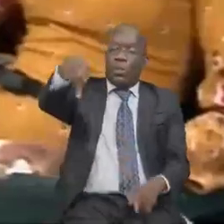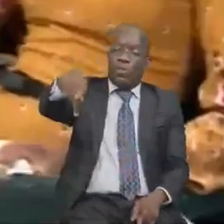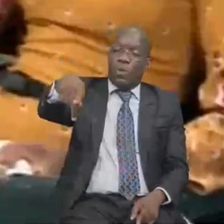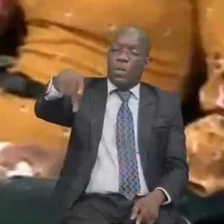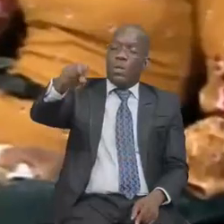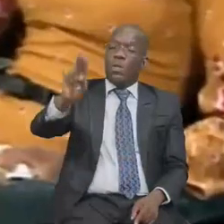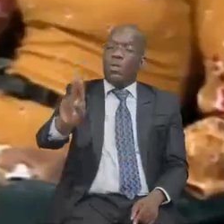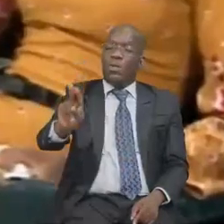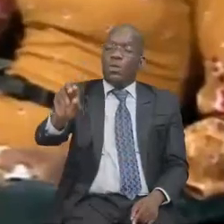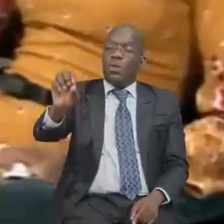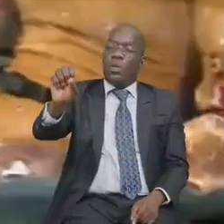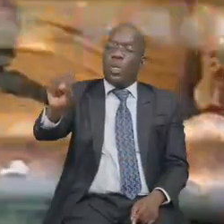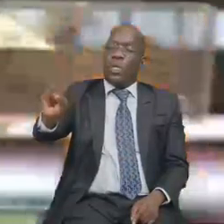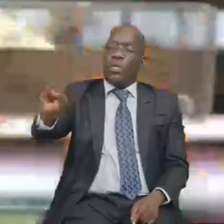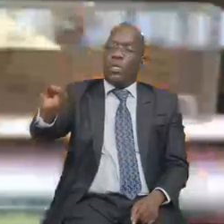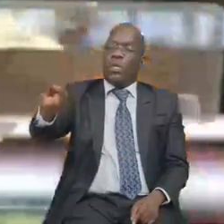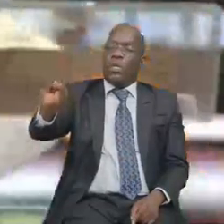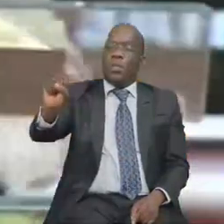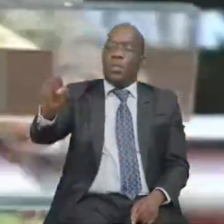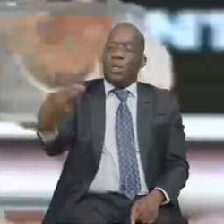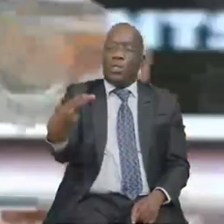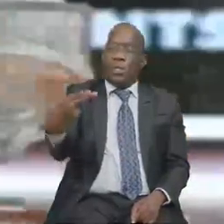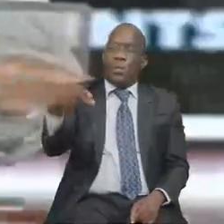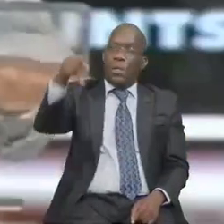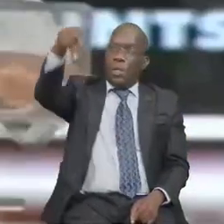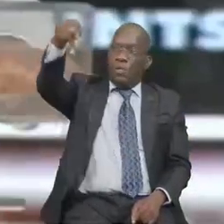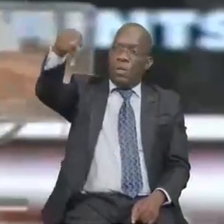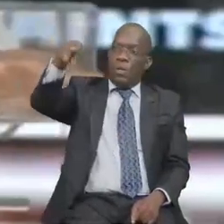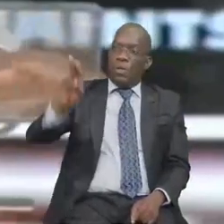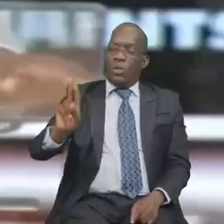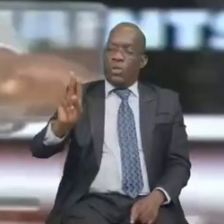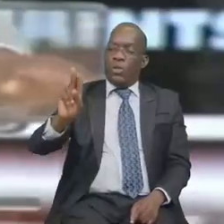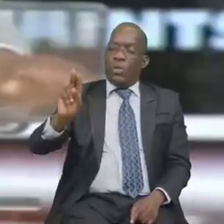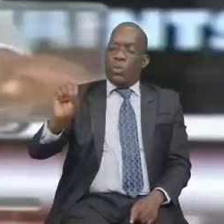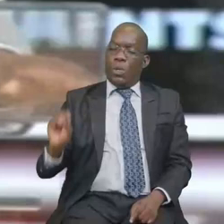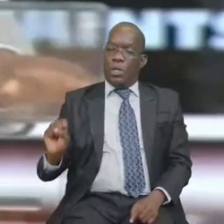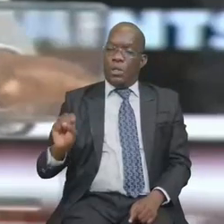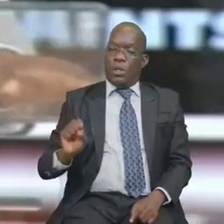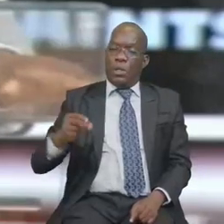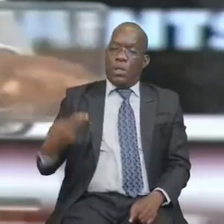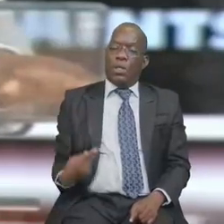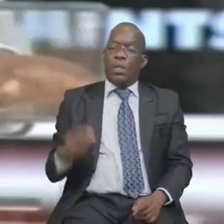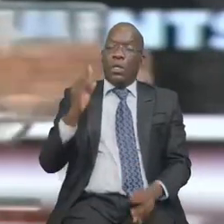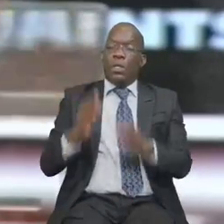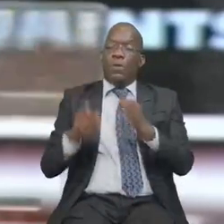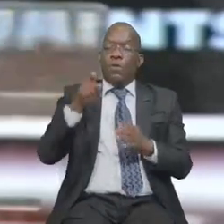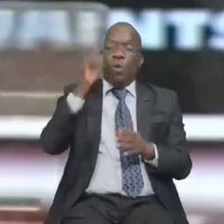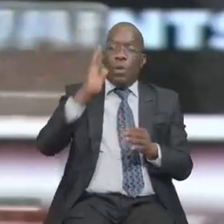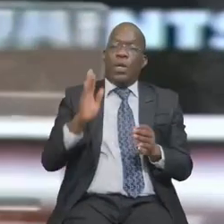Élever. En anglais, nous allons le prendre. Si vous voulez élever la bannière,